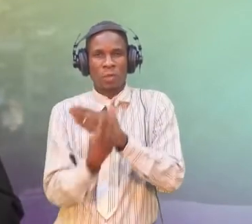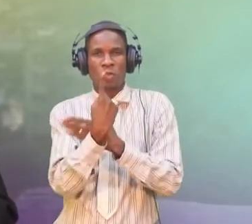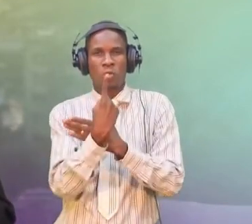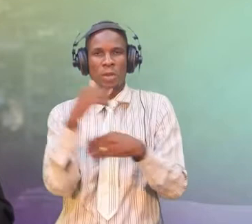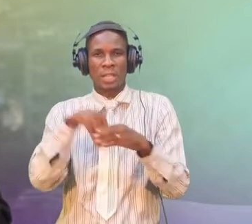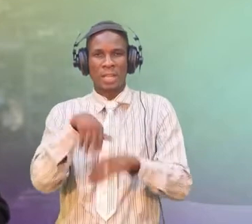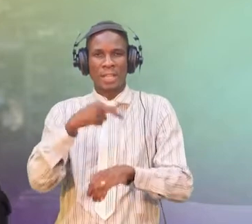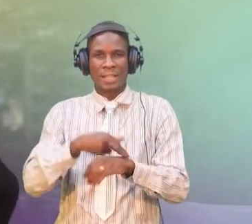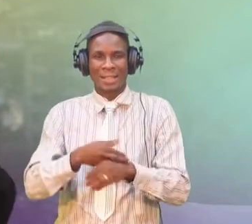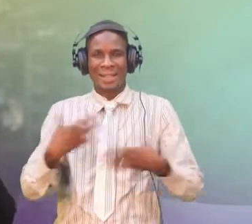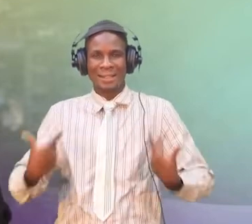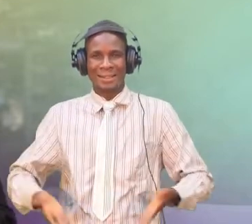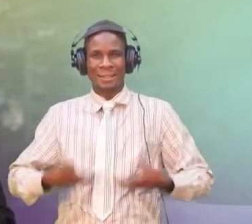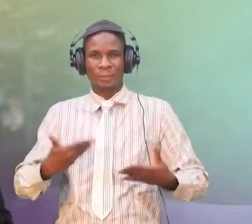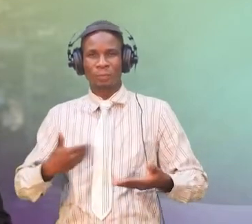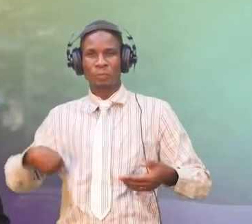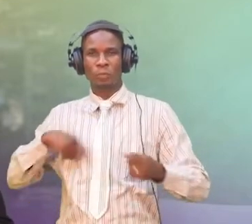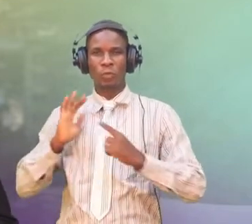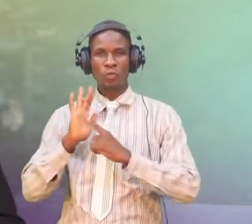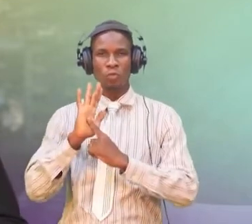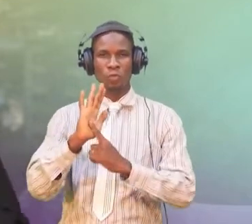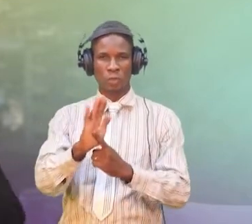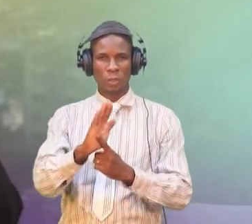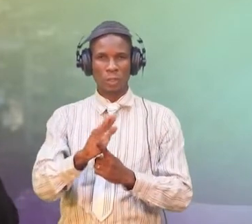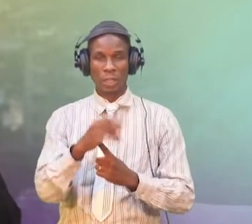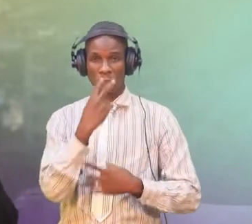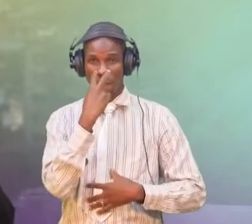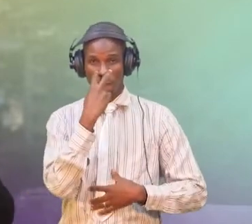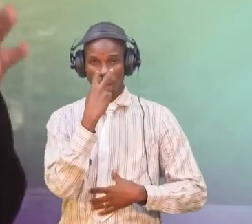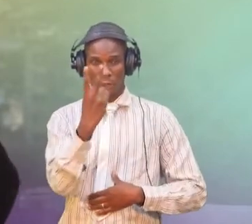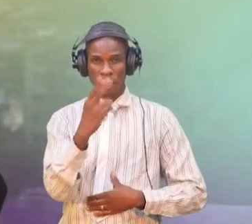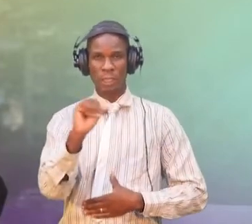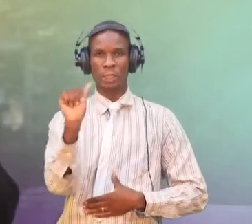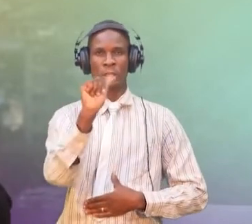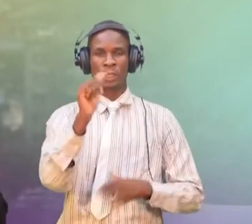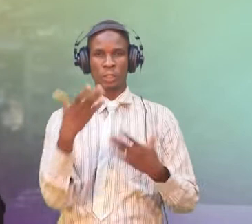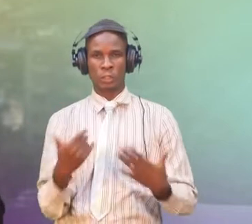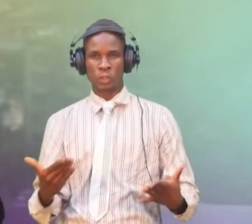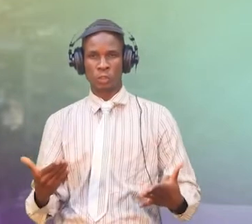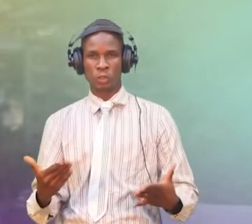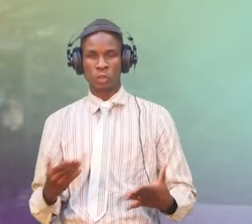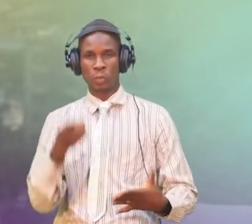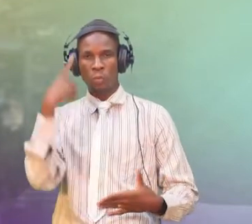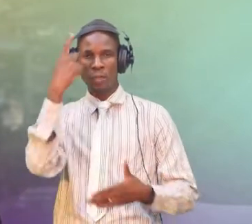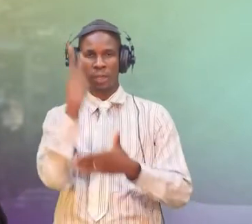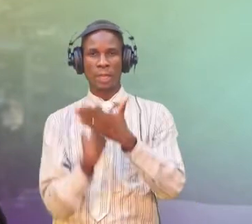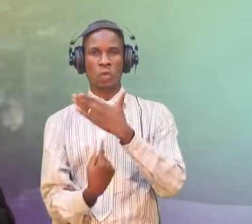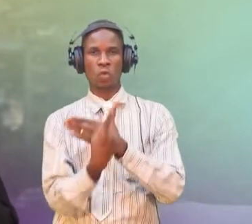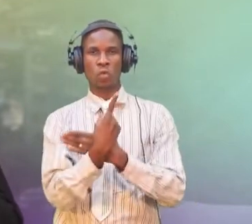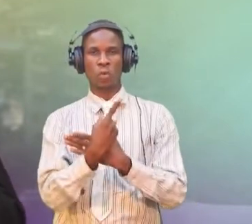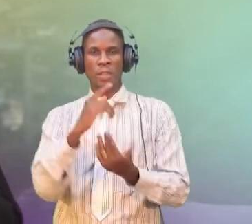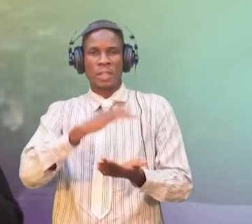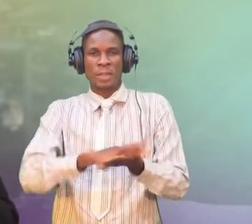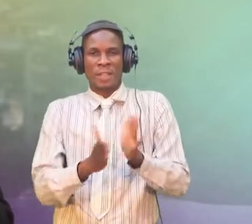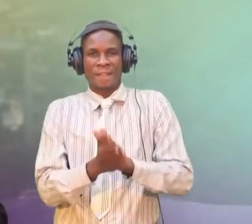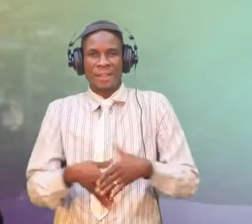bino na kati ya esengo ya momesano na momesano lelo tozali kosala ete boyebana kososola biteni wana